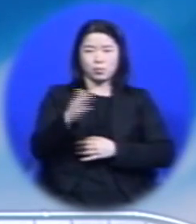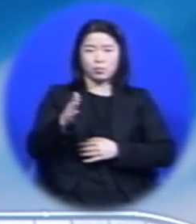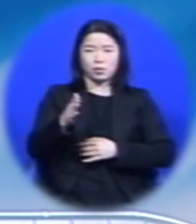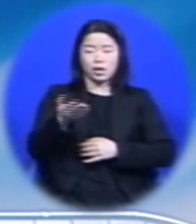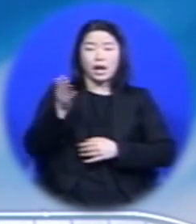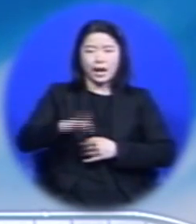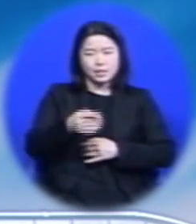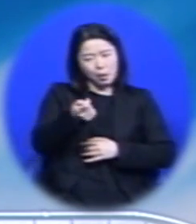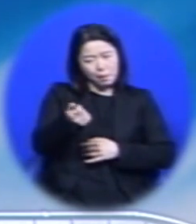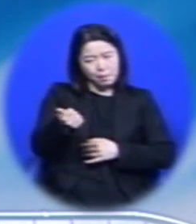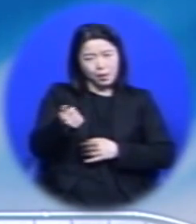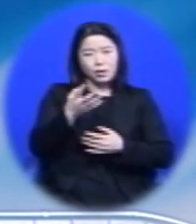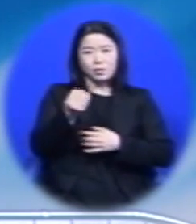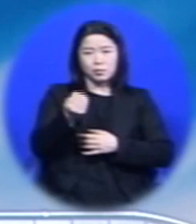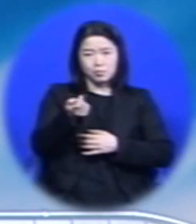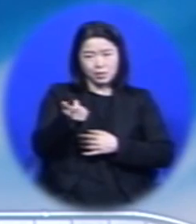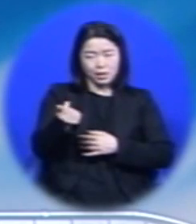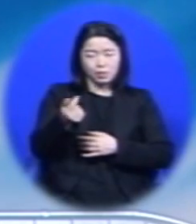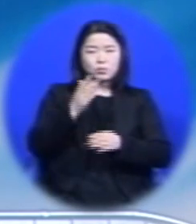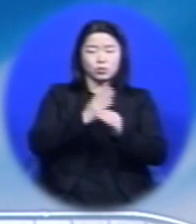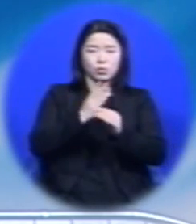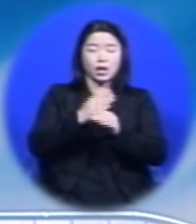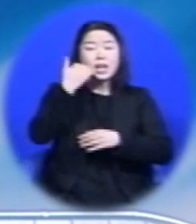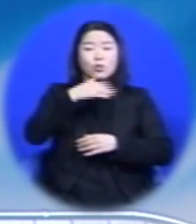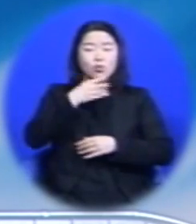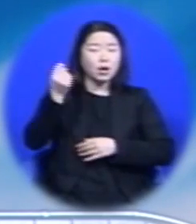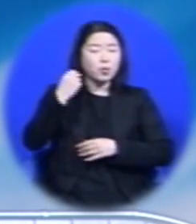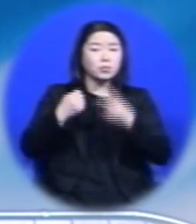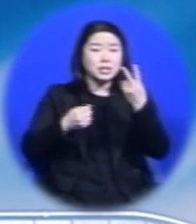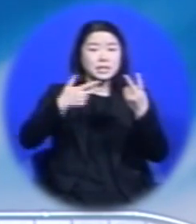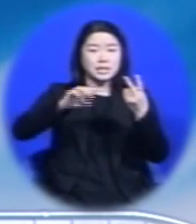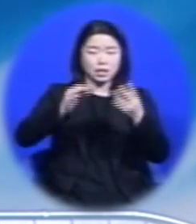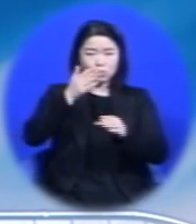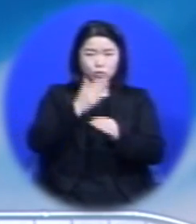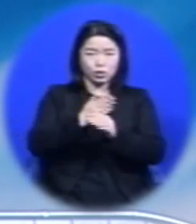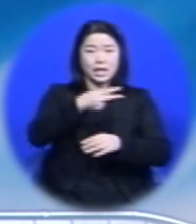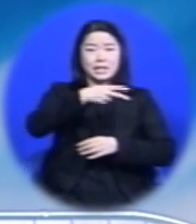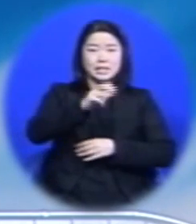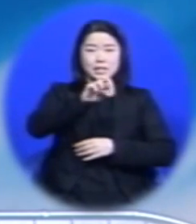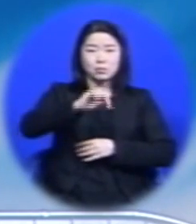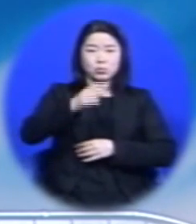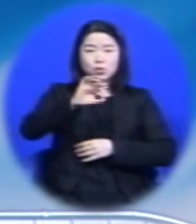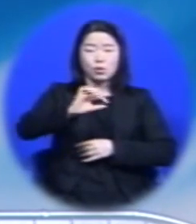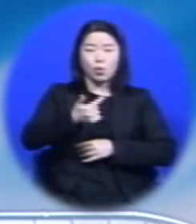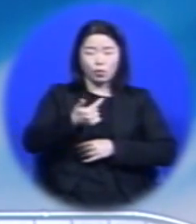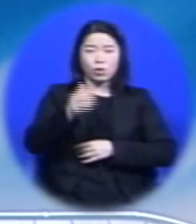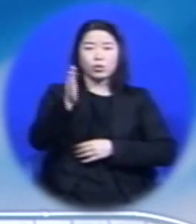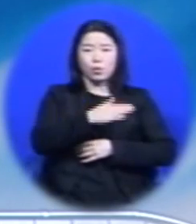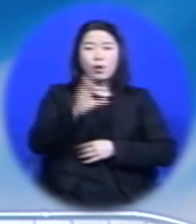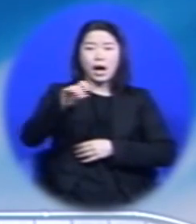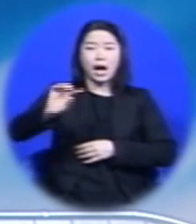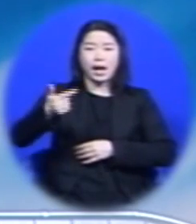극히 몇 사람 중에 오늘 누가복음 2장 본문에 아 시원과 안나 선지자 두 사람 이야기가